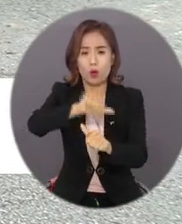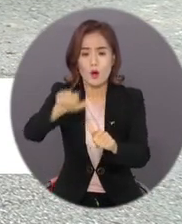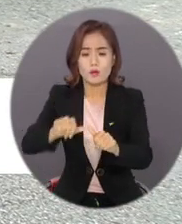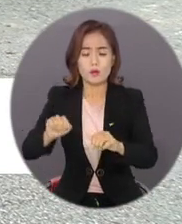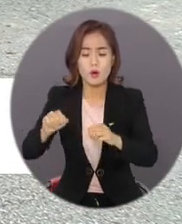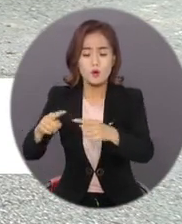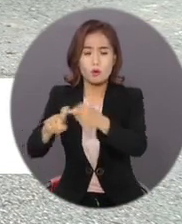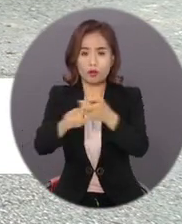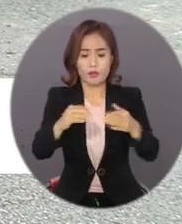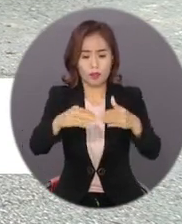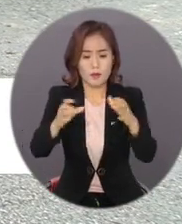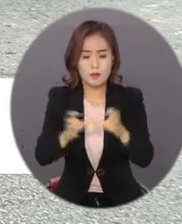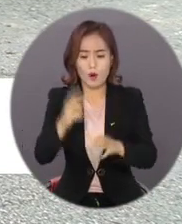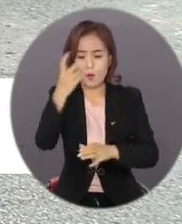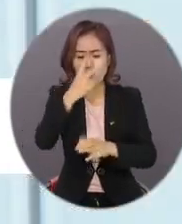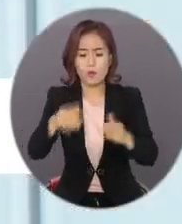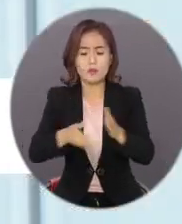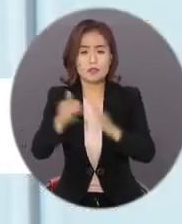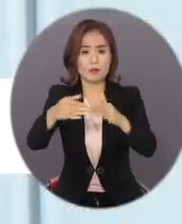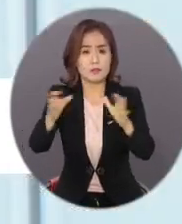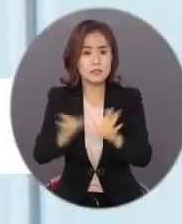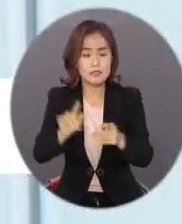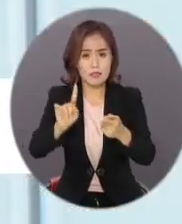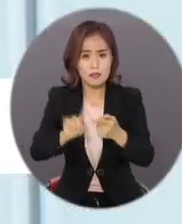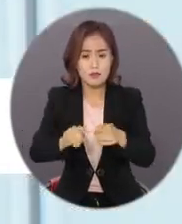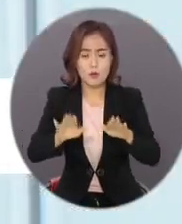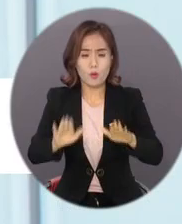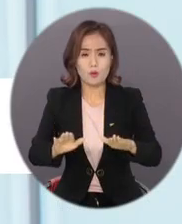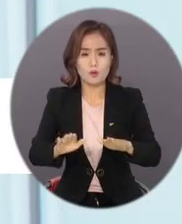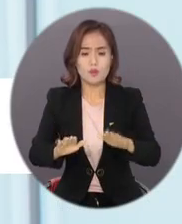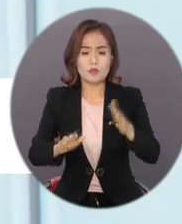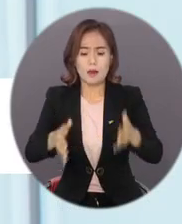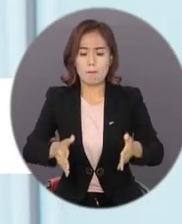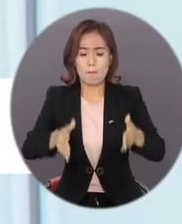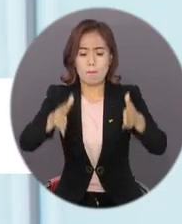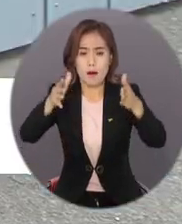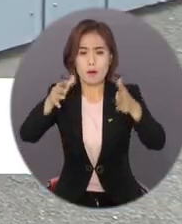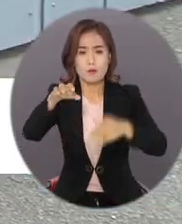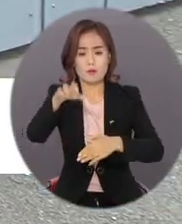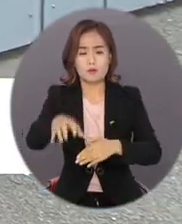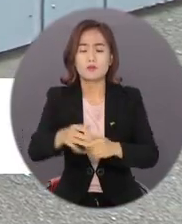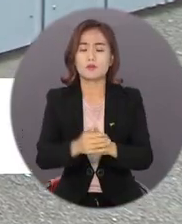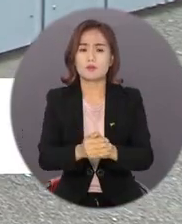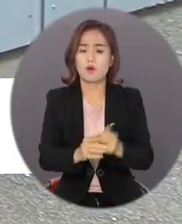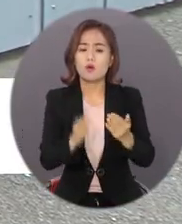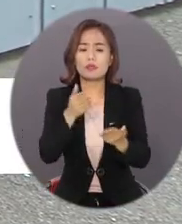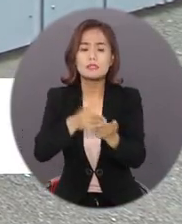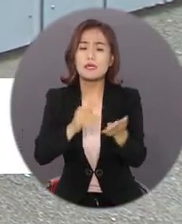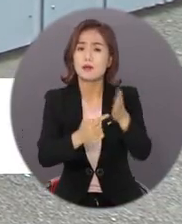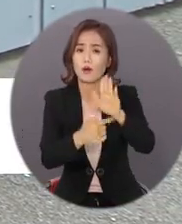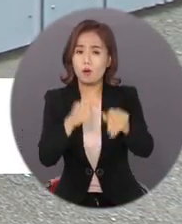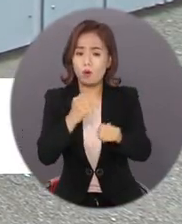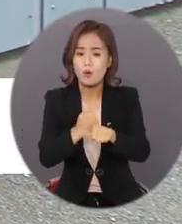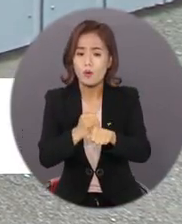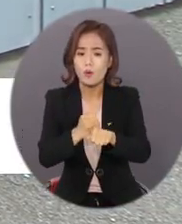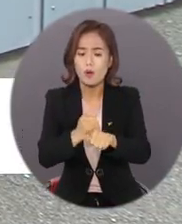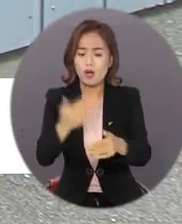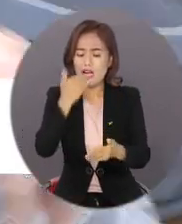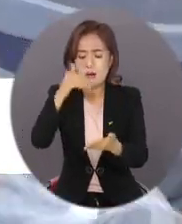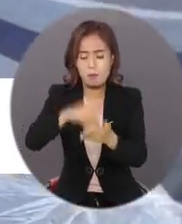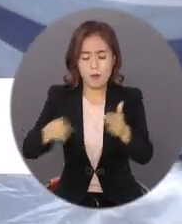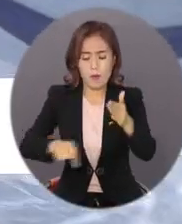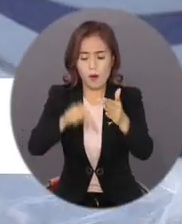광주환경운동연합과 환경보건시민센터는 오늘 학동 4구역 참사 현장에서 기자회견을 열고 콘크리트 잔해물에